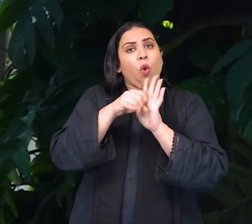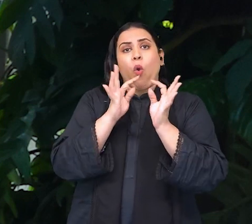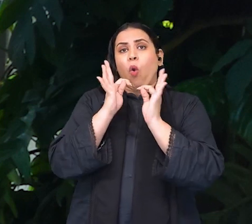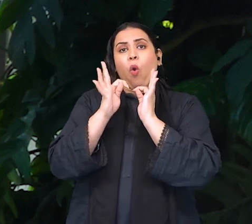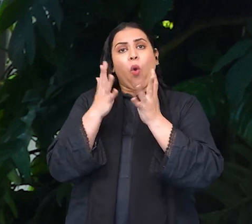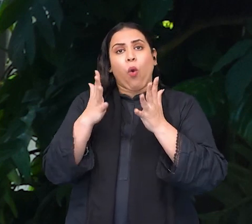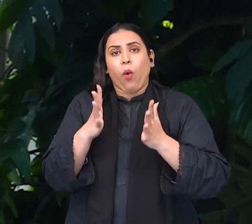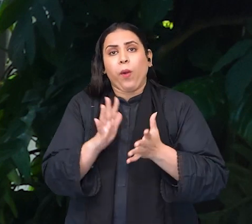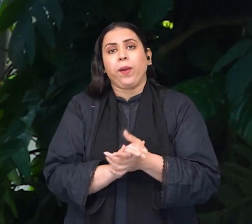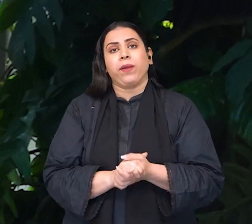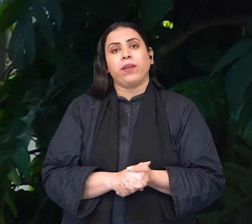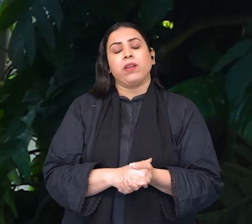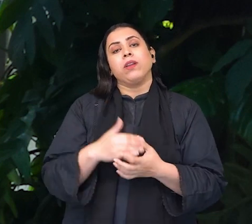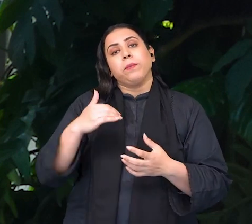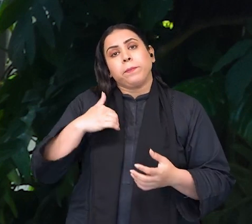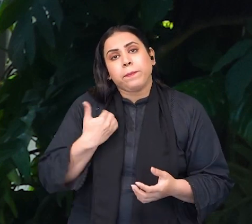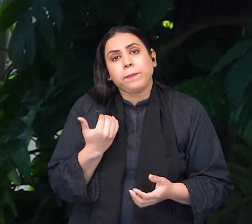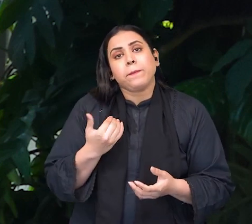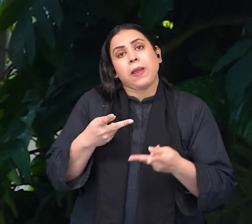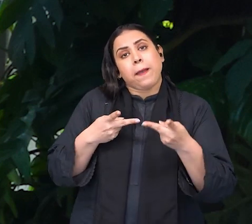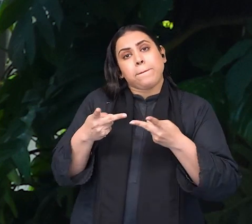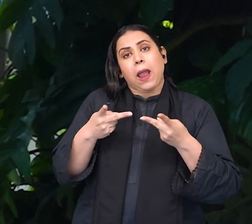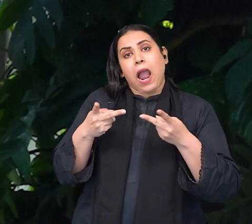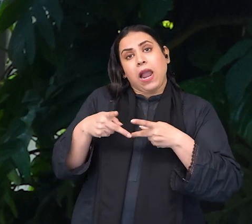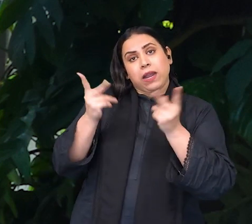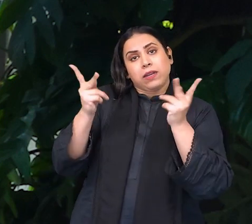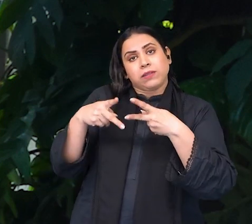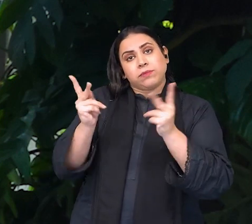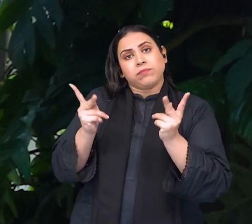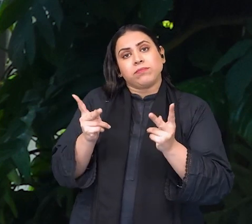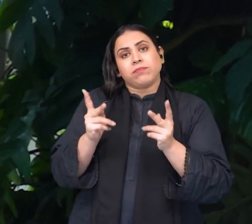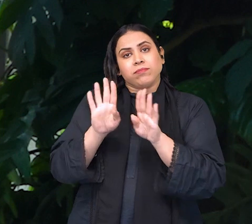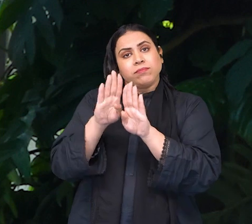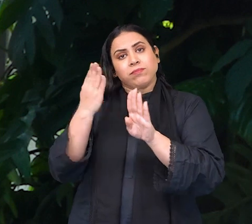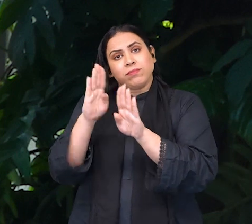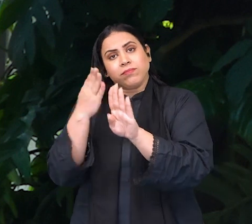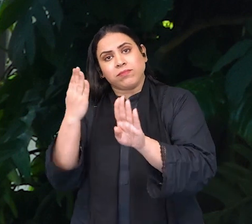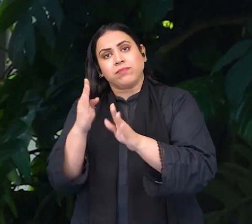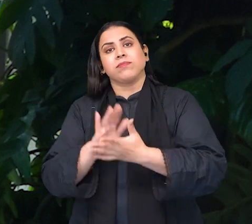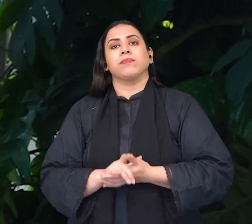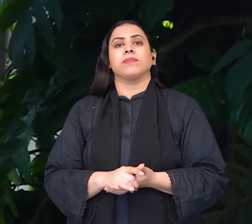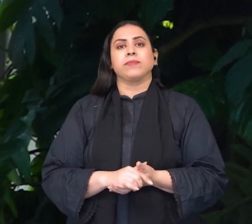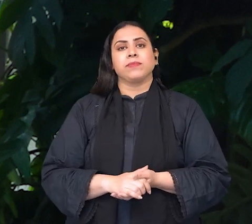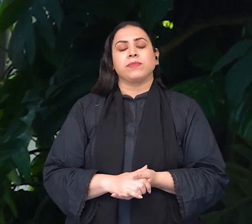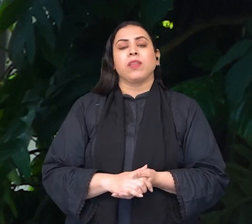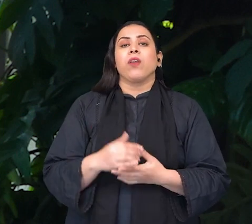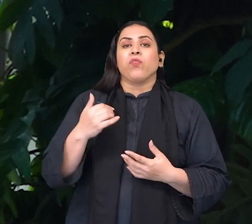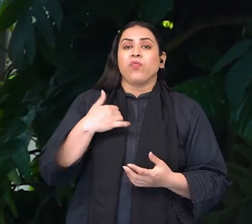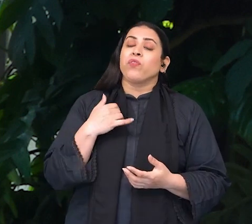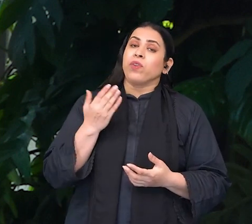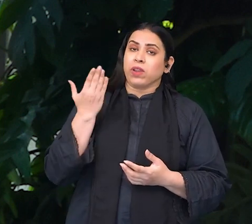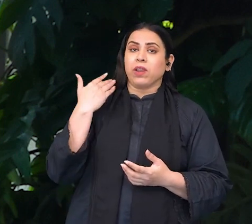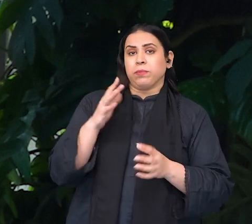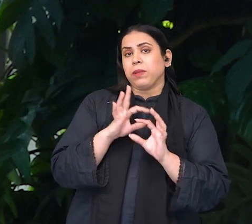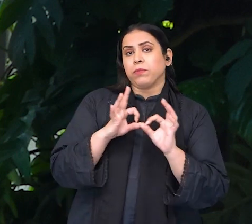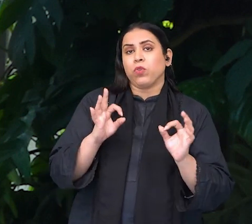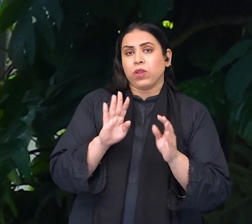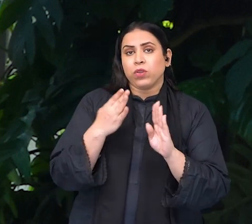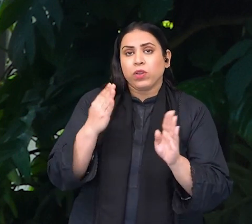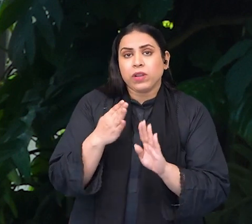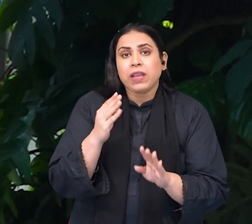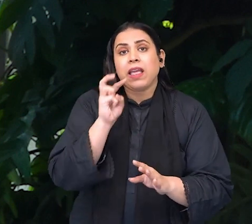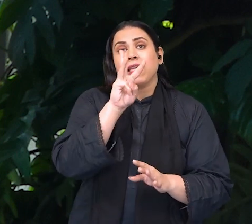सोशल मीडिया पर नहीं मिलती एंड उसके लिए जो मार्केटिंग का तरीका था वो डोर टू डोर कैंपेन्स थी। सो वी डिड डोर टू